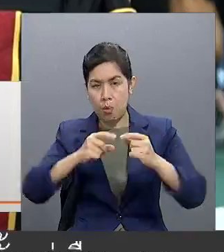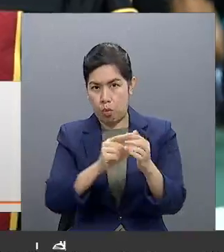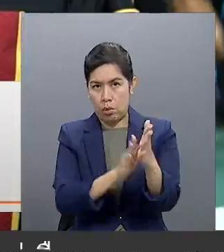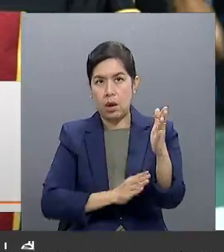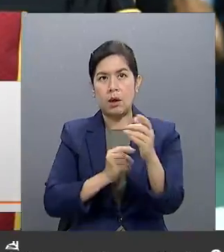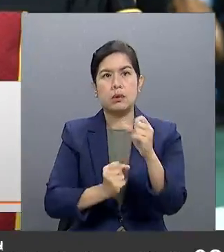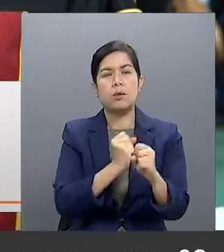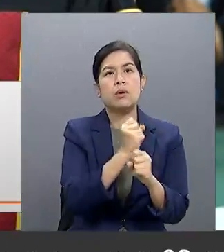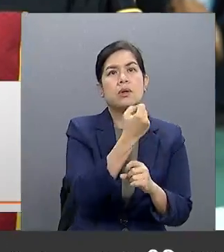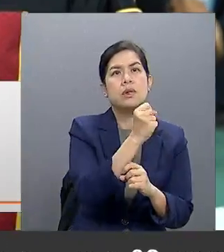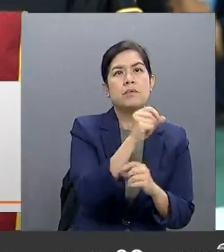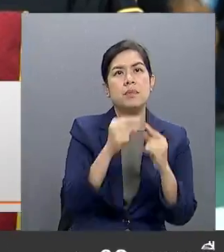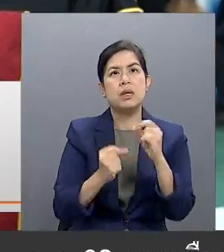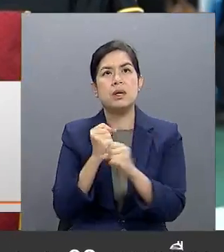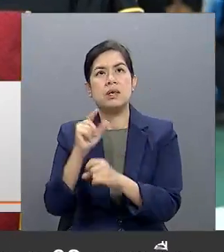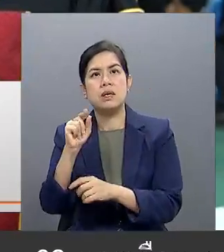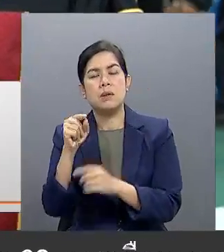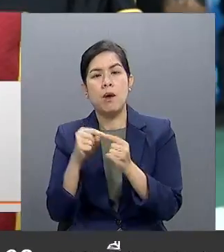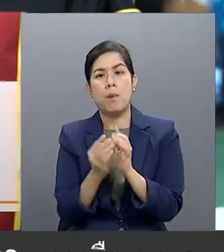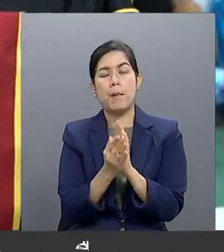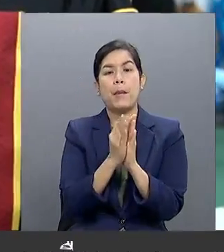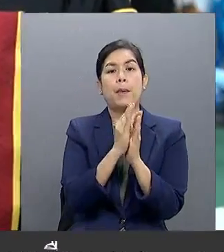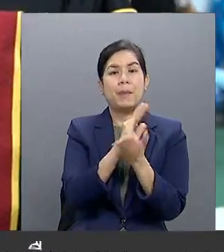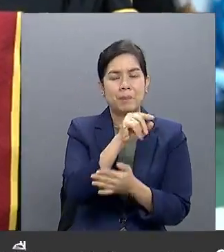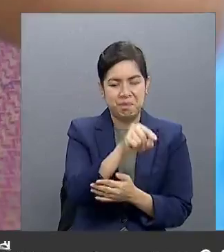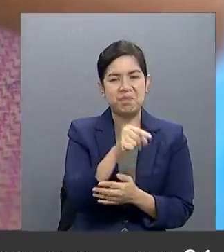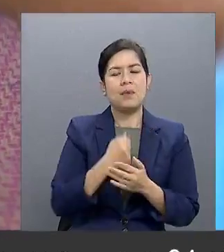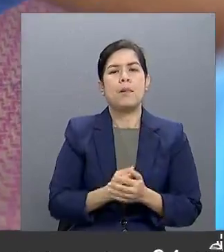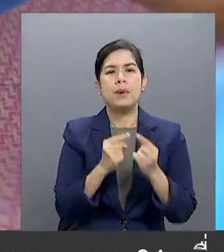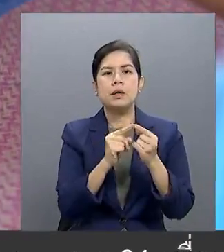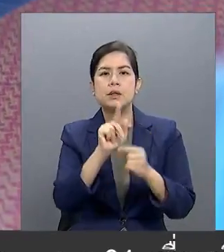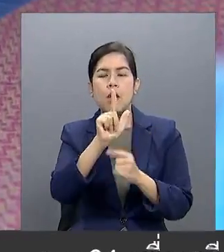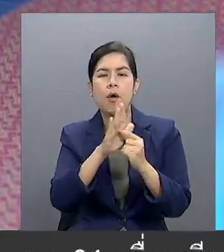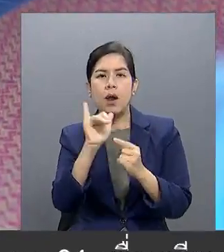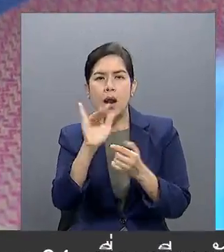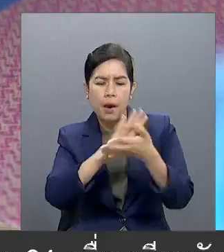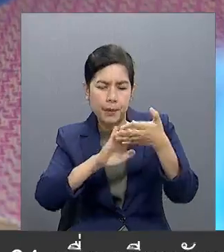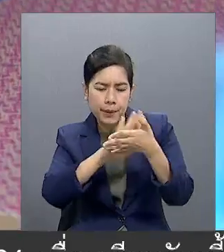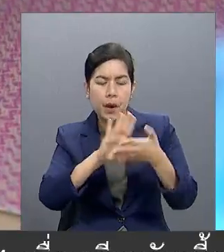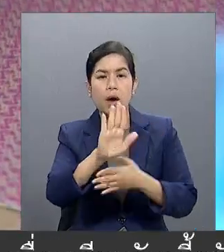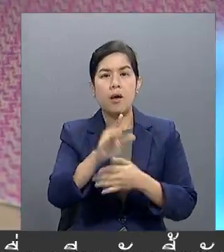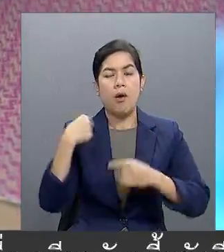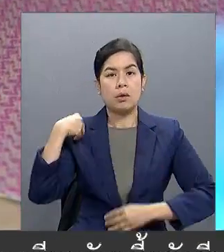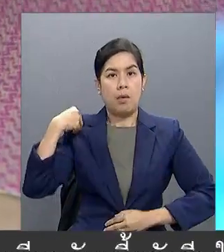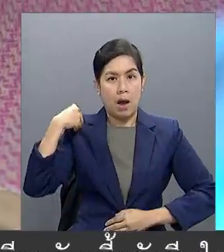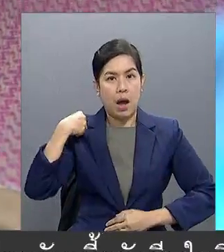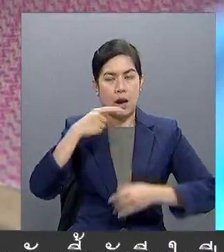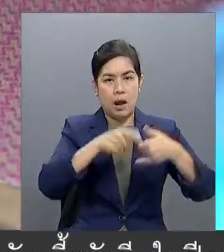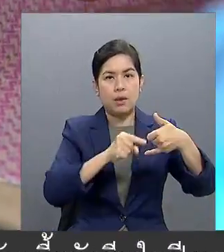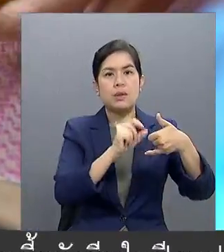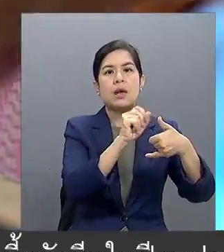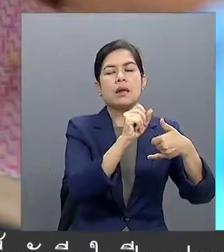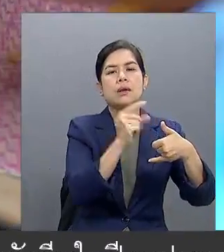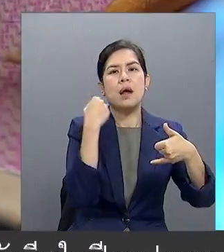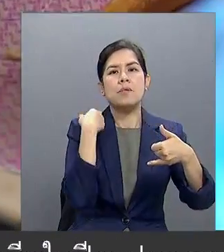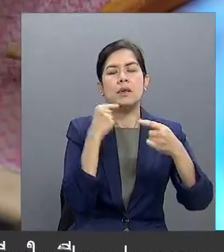จนพัฒนาลายผ้าขึ้นมาได้หลังจากที่อาจารย์ผู้ช่วยศาสตราจารย์จันทราทองสมัครเกษียณไปราชภัฏก็ไม่ได้ทอดทิ้งทอผ้า